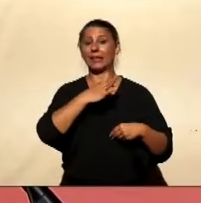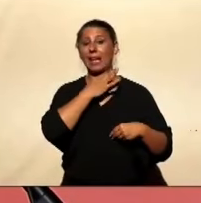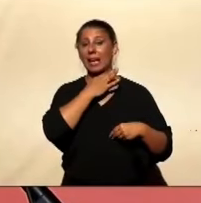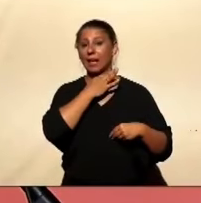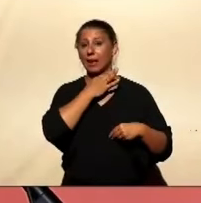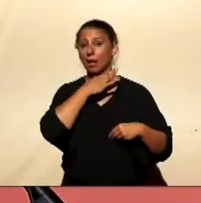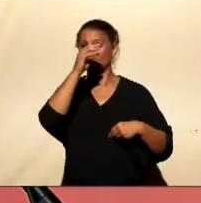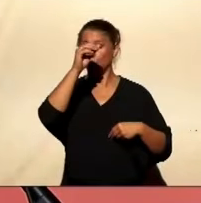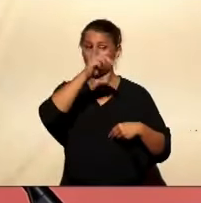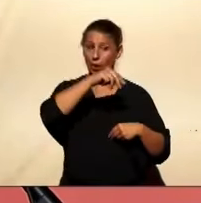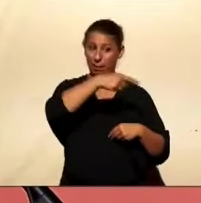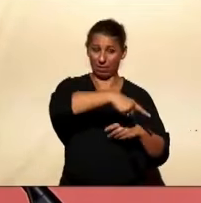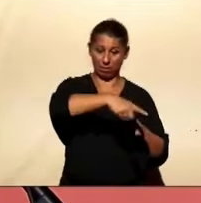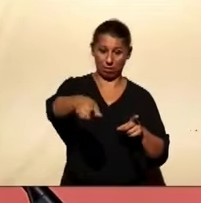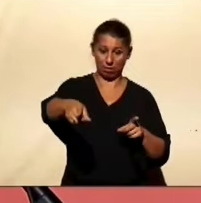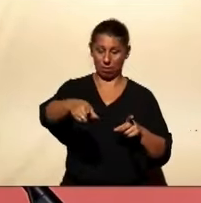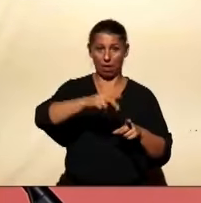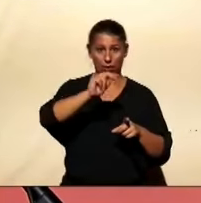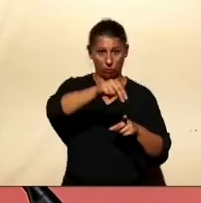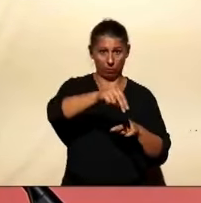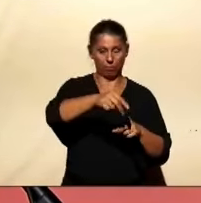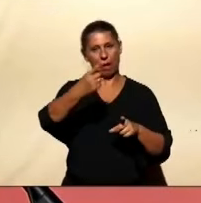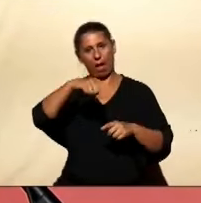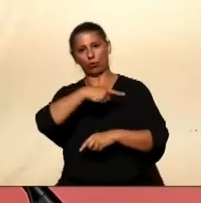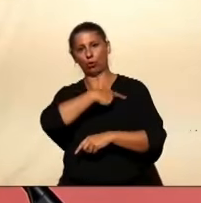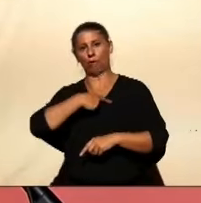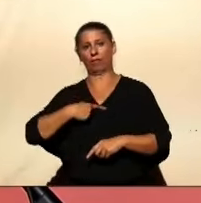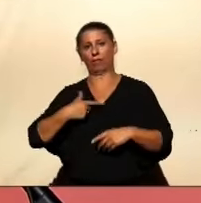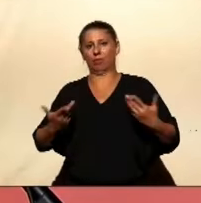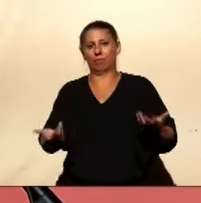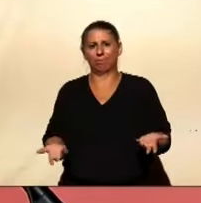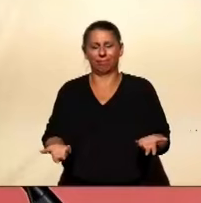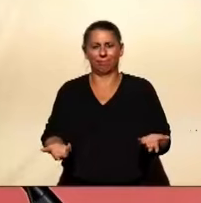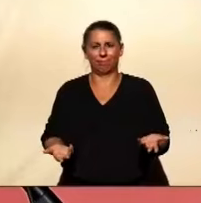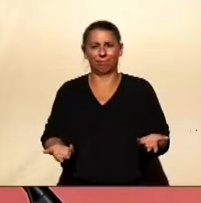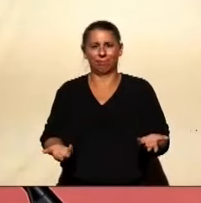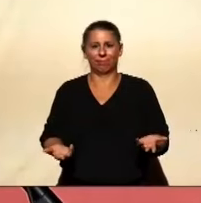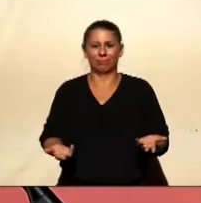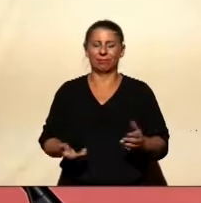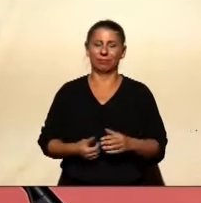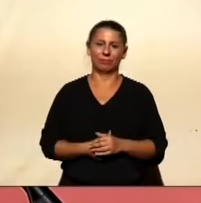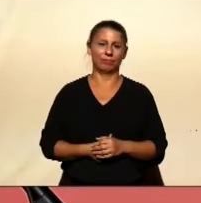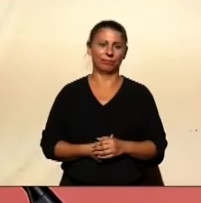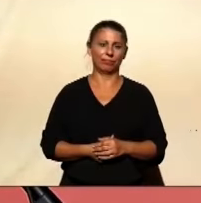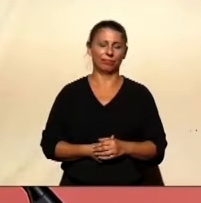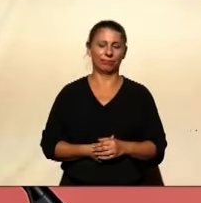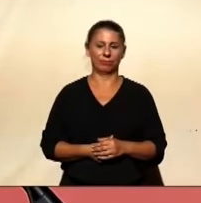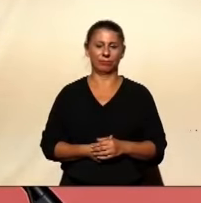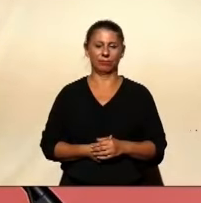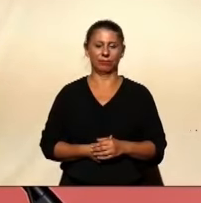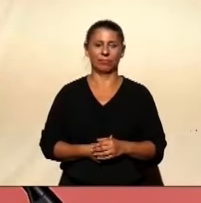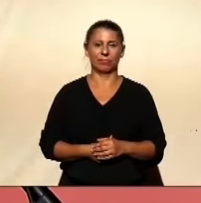των εκμεταλλευομένων με αυτές των εκμεταλλευτών τους. Τις έφαγε με